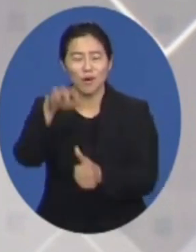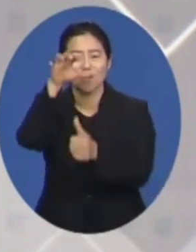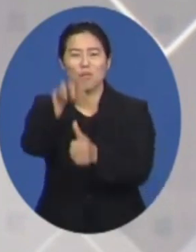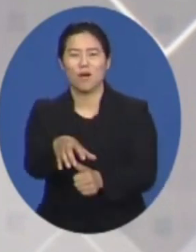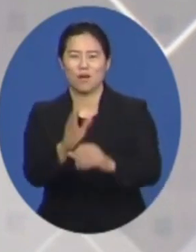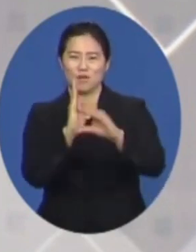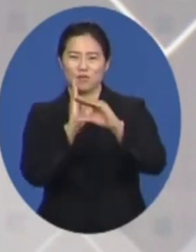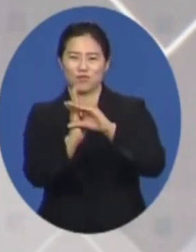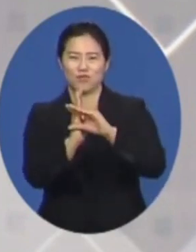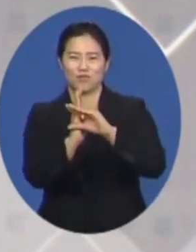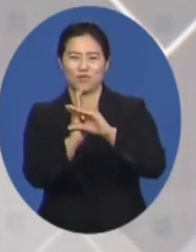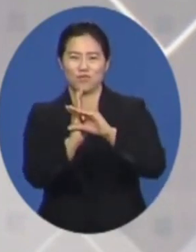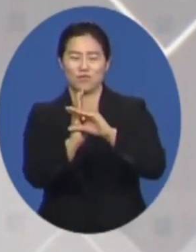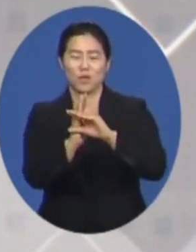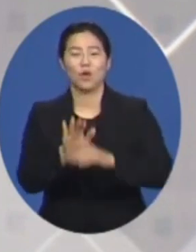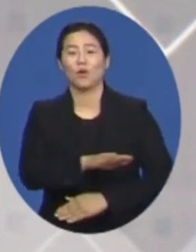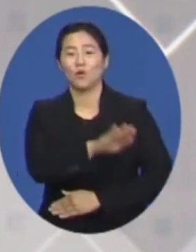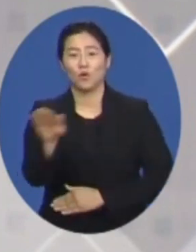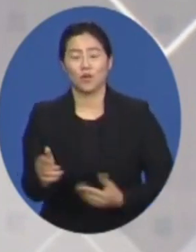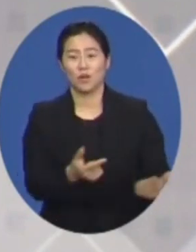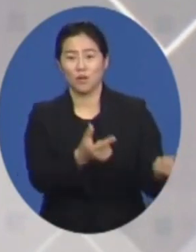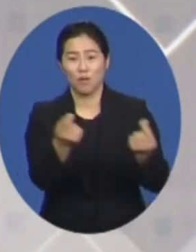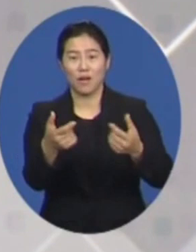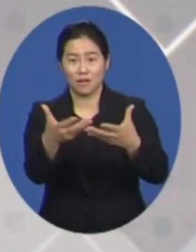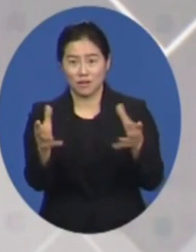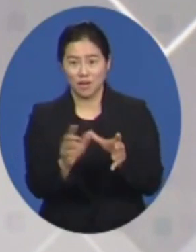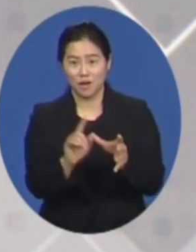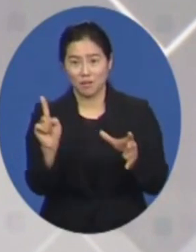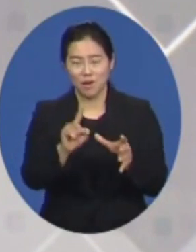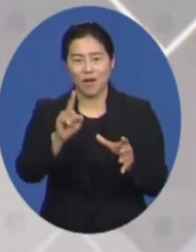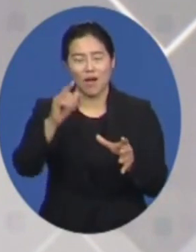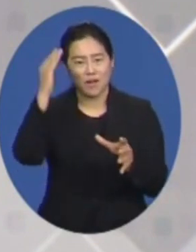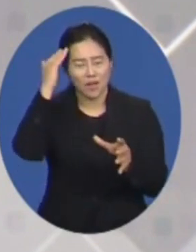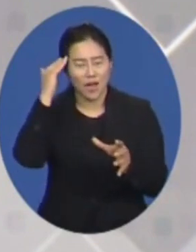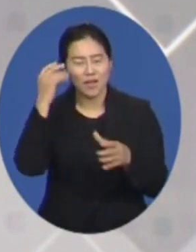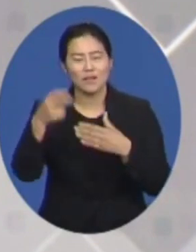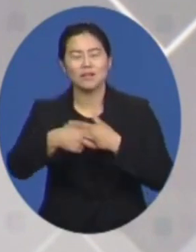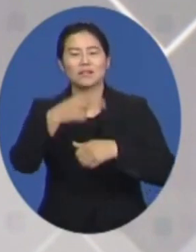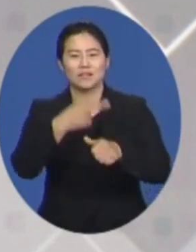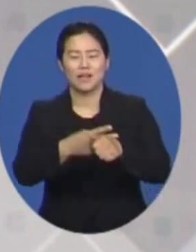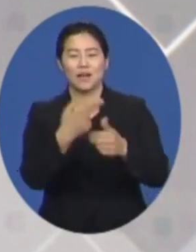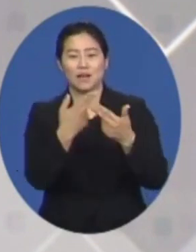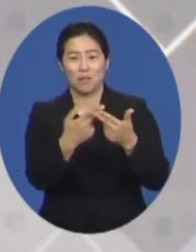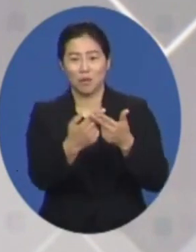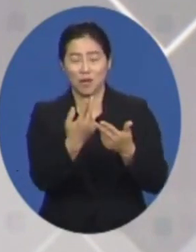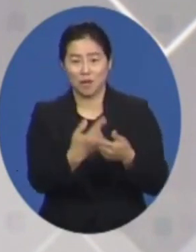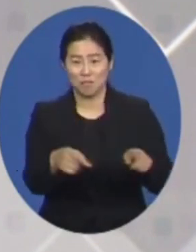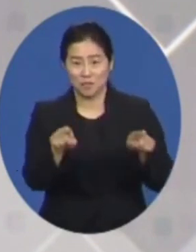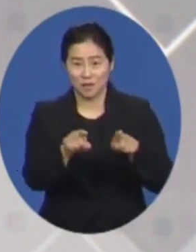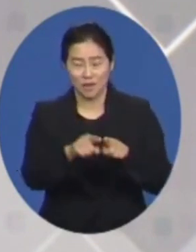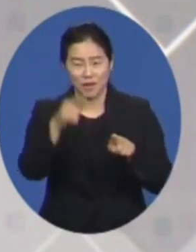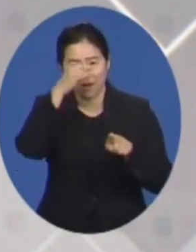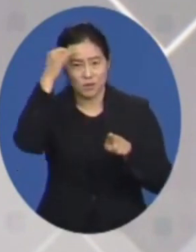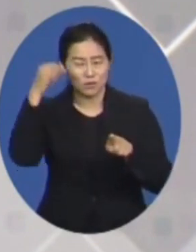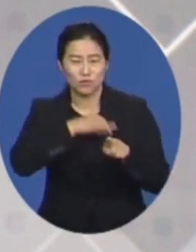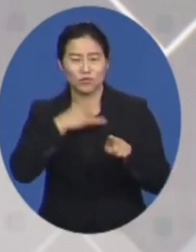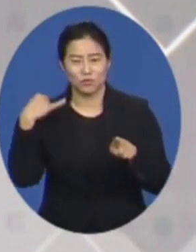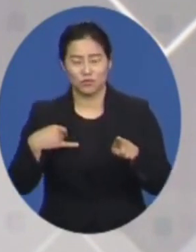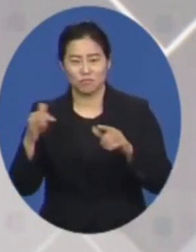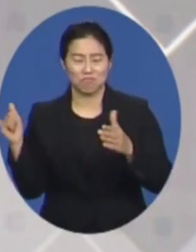있습니다 우리 원은 대한의사협회 와 중국의 니커 금지를 하라고 초 차례 경고를